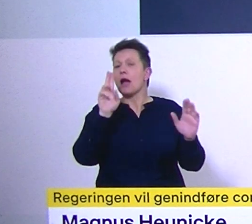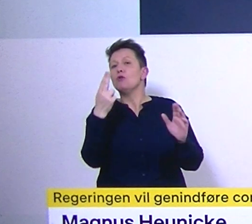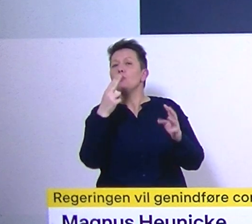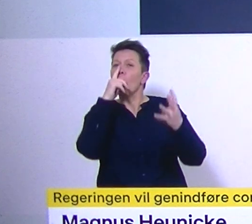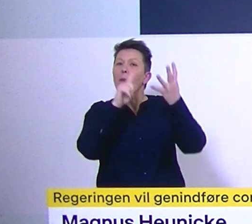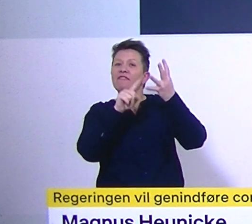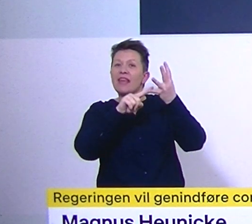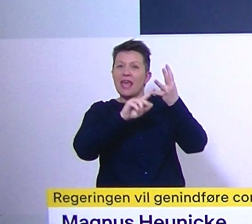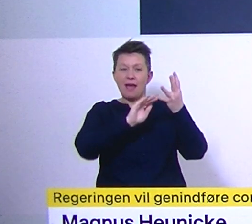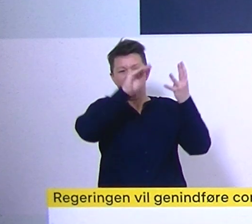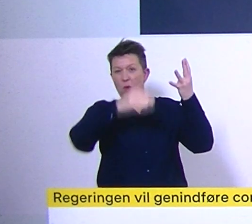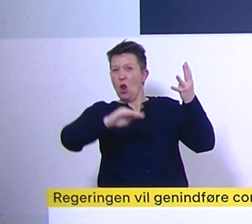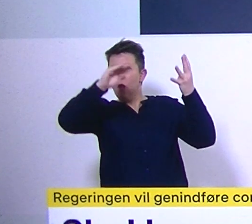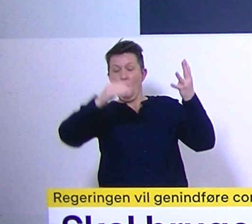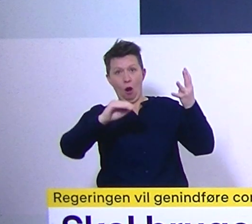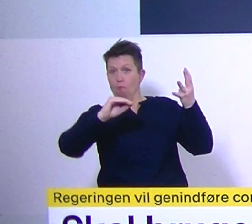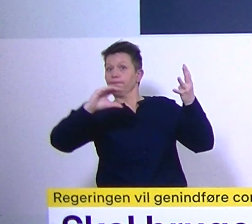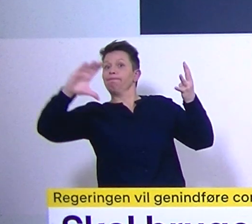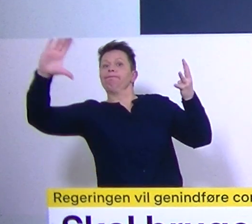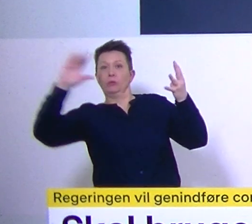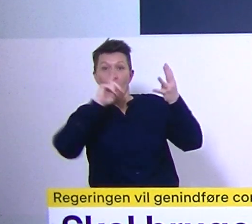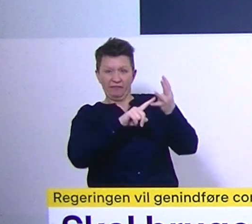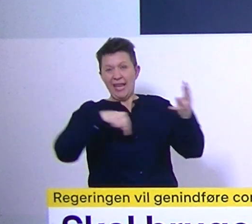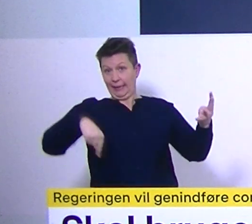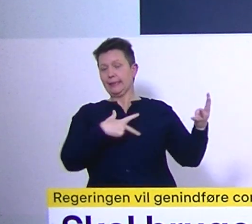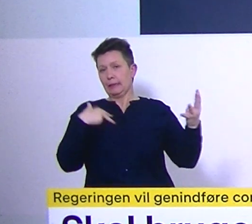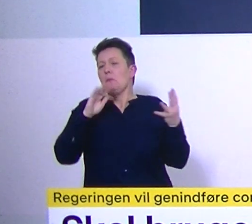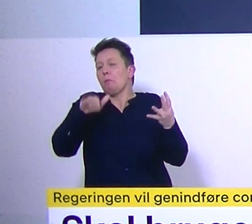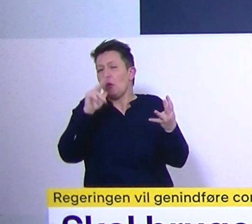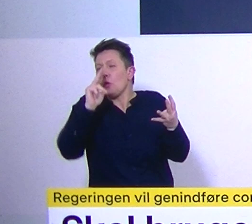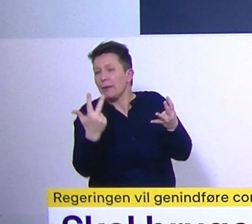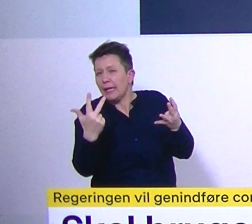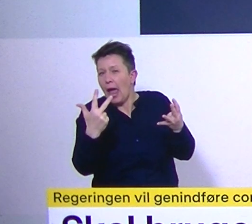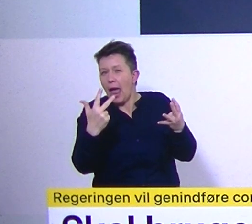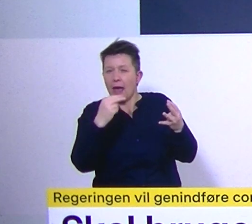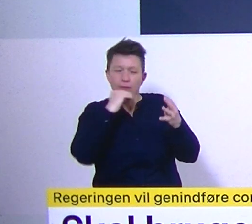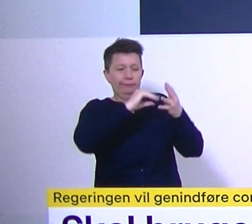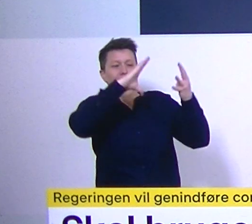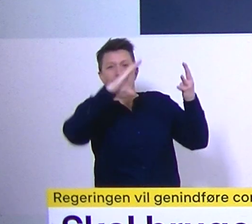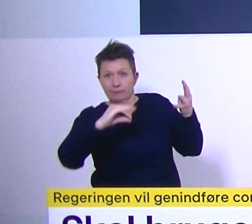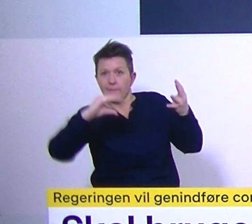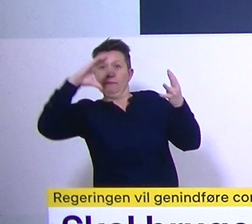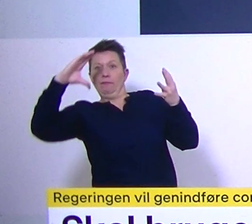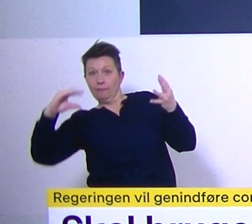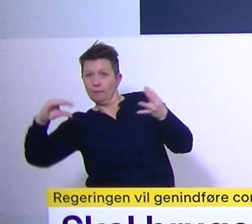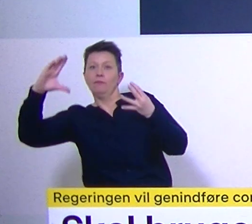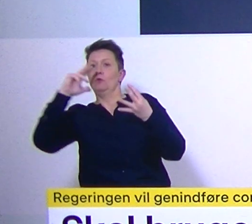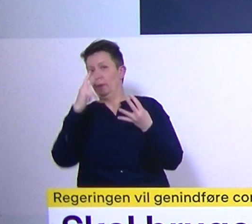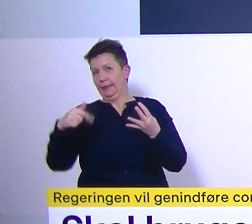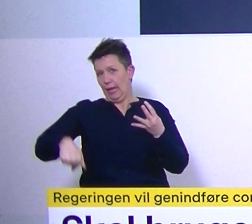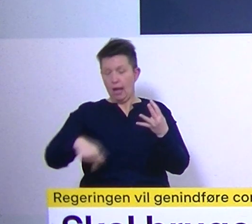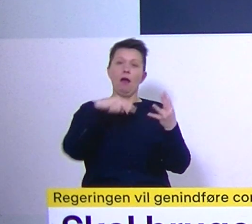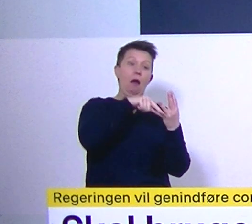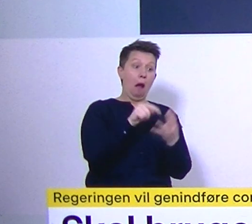tredje coronabølge. Og siden vi offentliggjorde dagens tal for indlæggelser, så er tallet steget yderligere. Altså